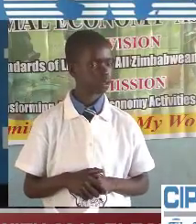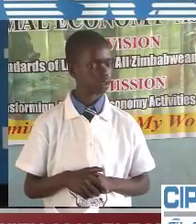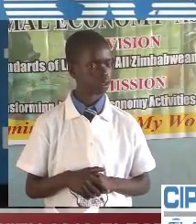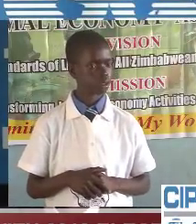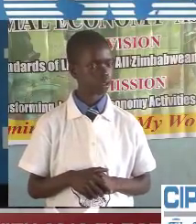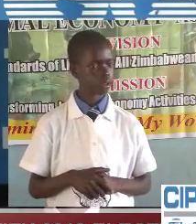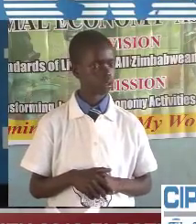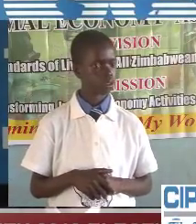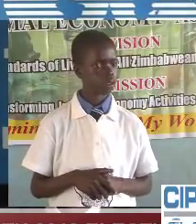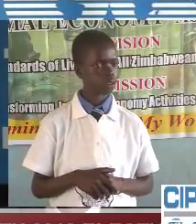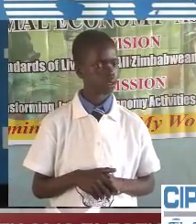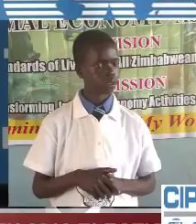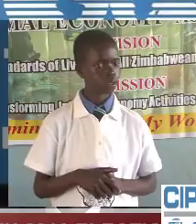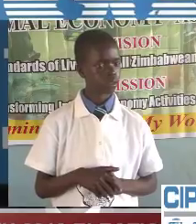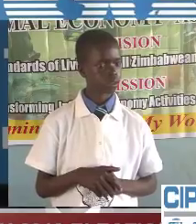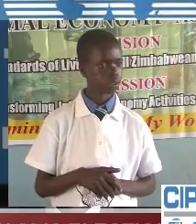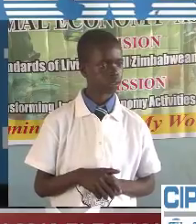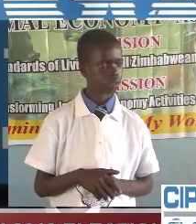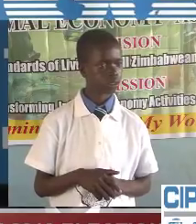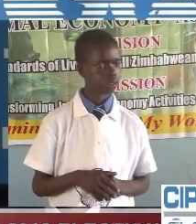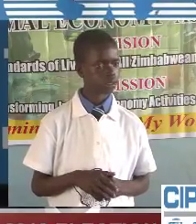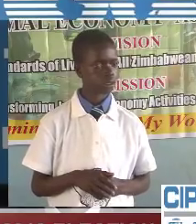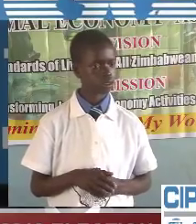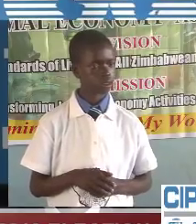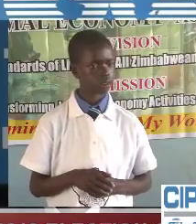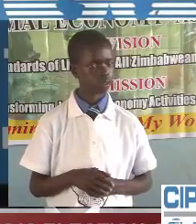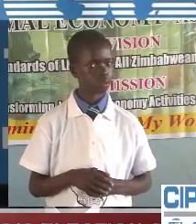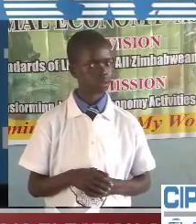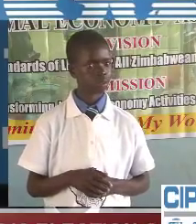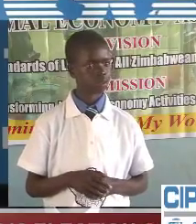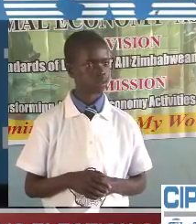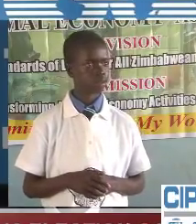Ndikungobvunza kuti hamusi kubva kune imwe political party here?